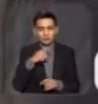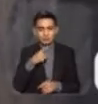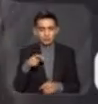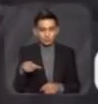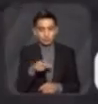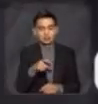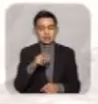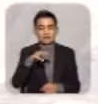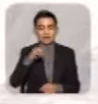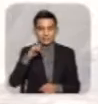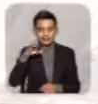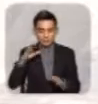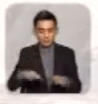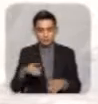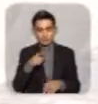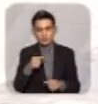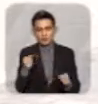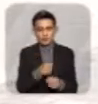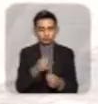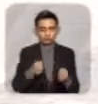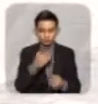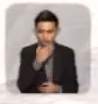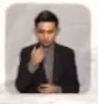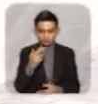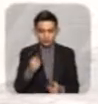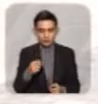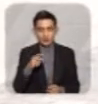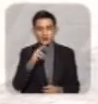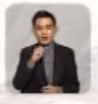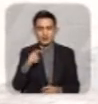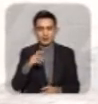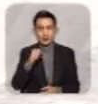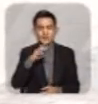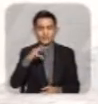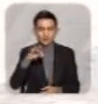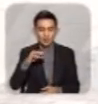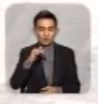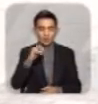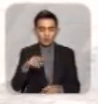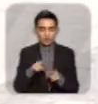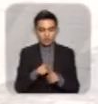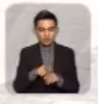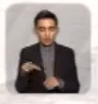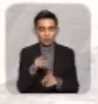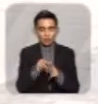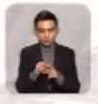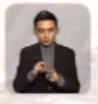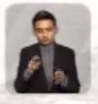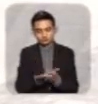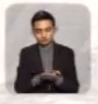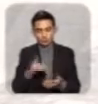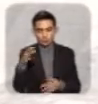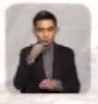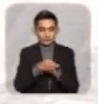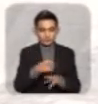он. В этой ситуации КазАвтожол, конечно же, снимает с себя ответственность. То есть они